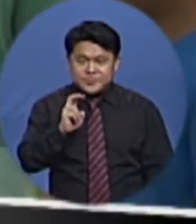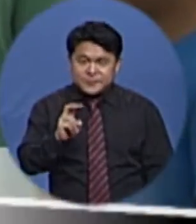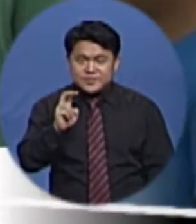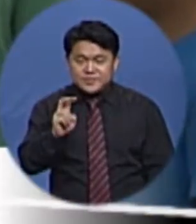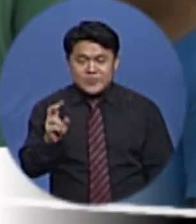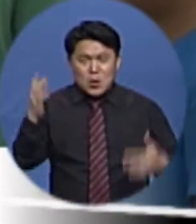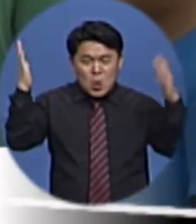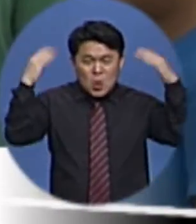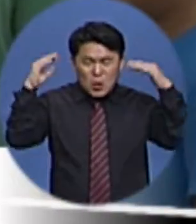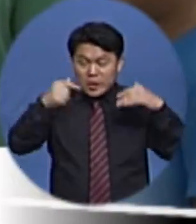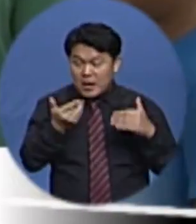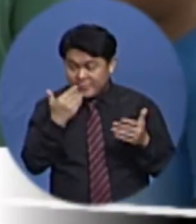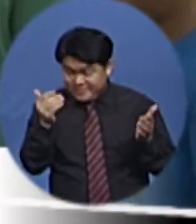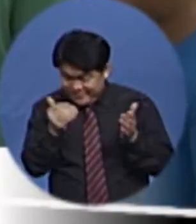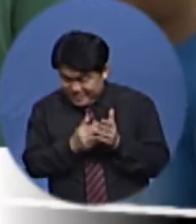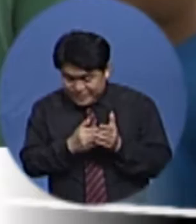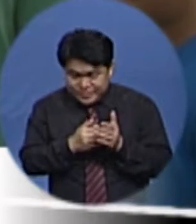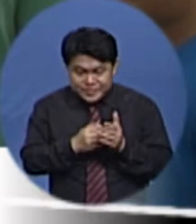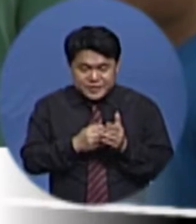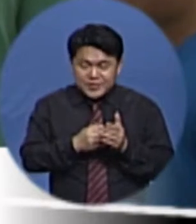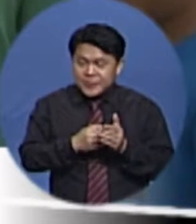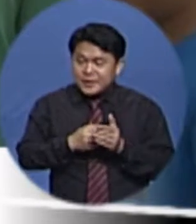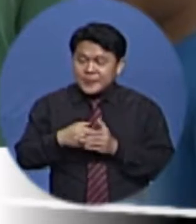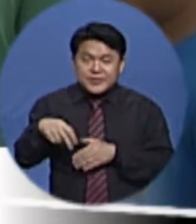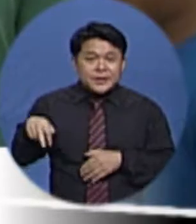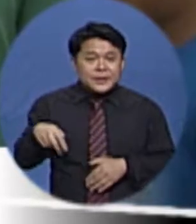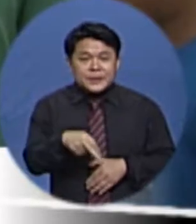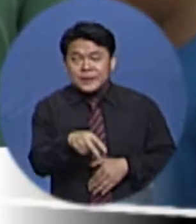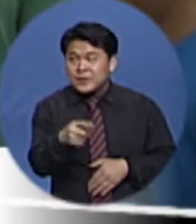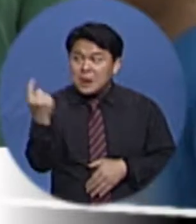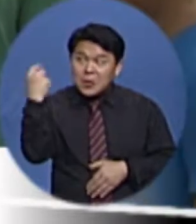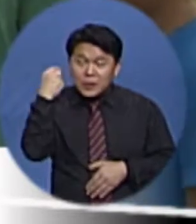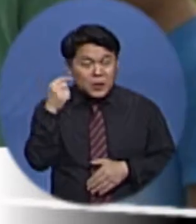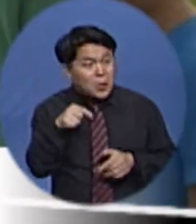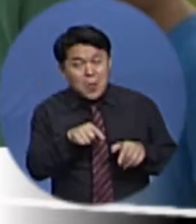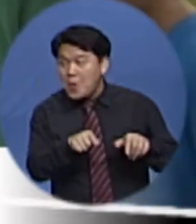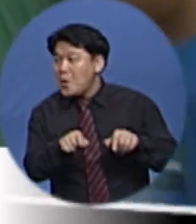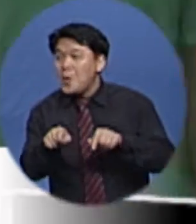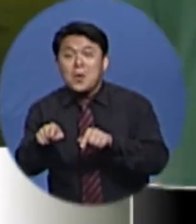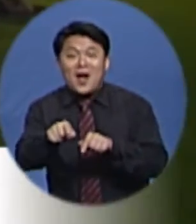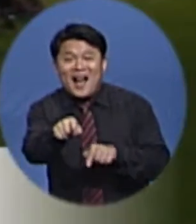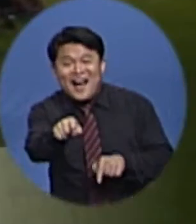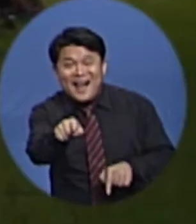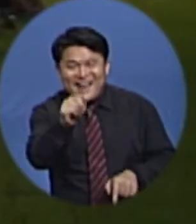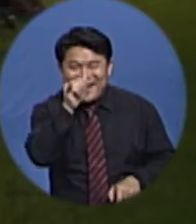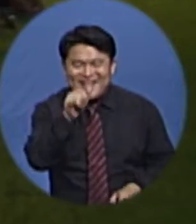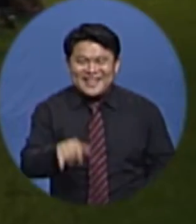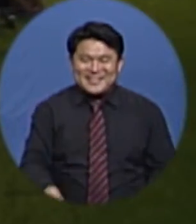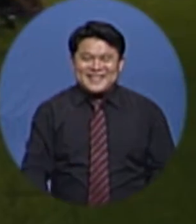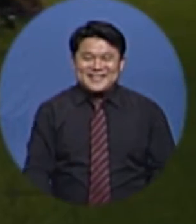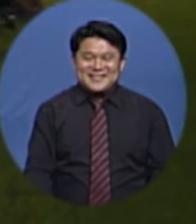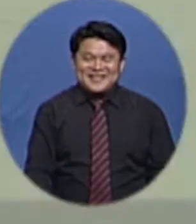날씨도 덥고 해서 저녁 먹고 바람 쐬러 나왔다가 음악 소리 들려서 음악 소리에 끌려서 여기까지 왔습니다.